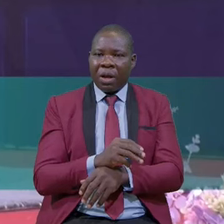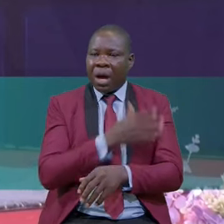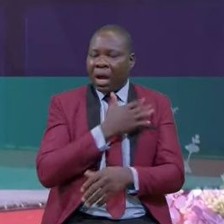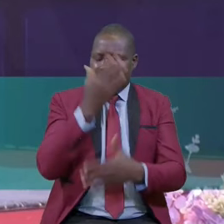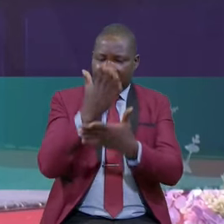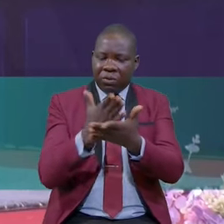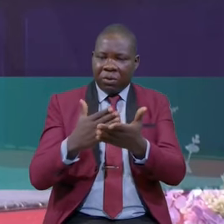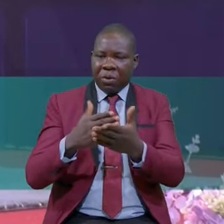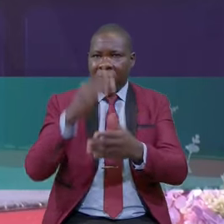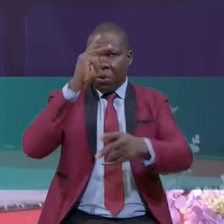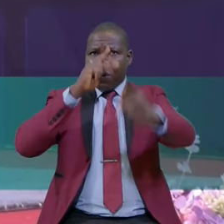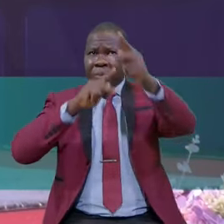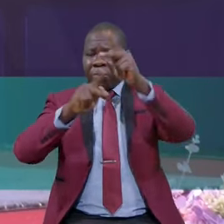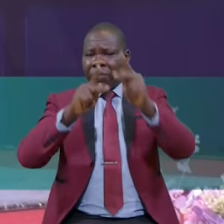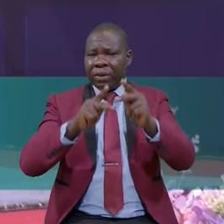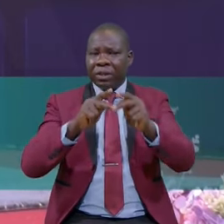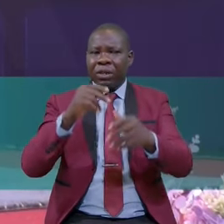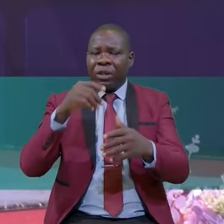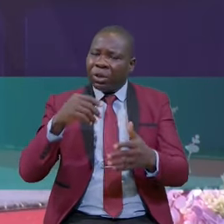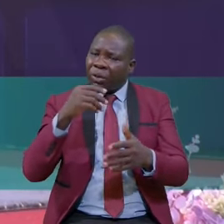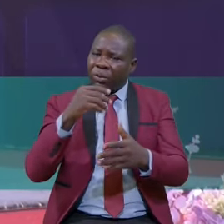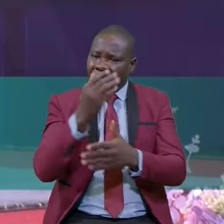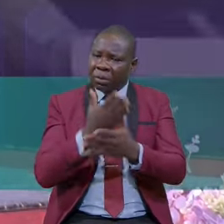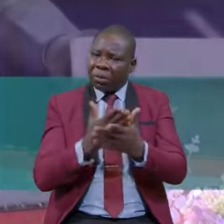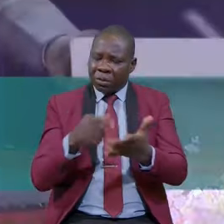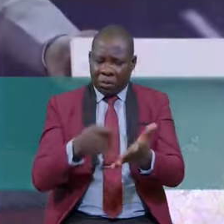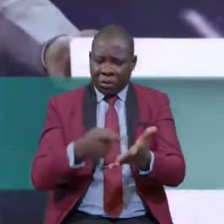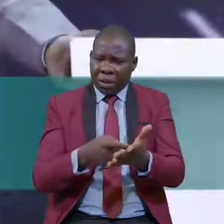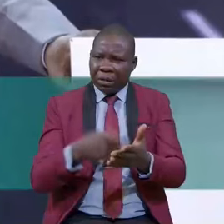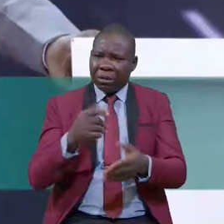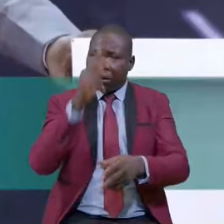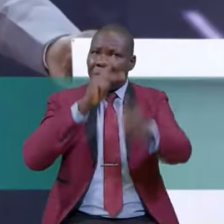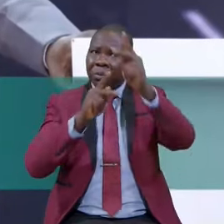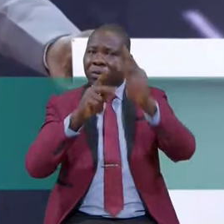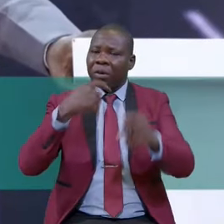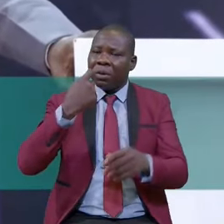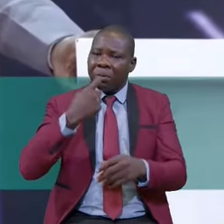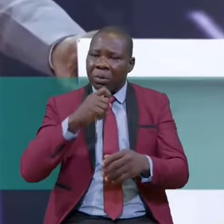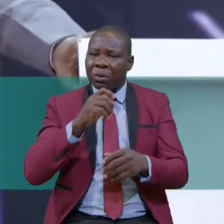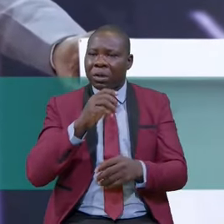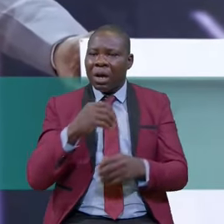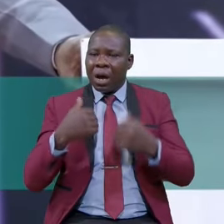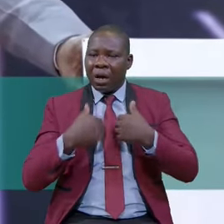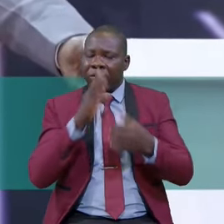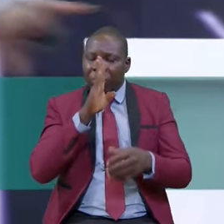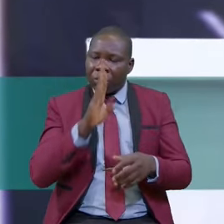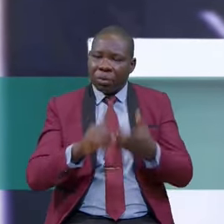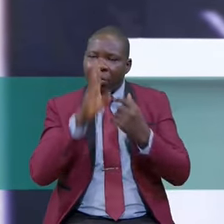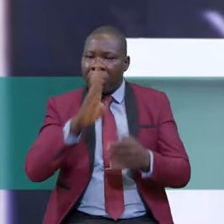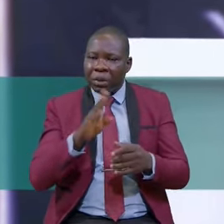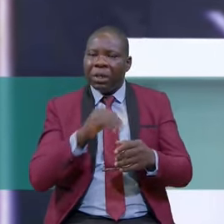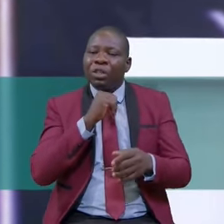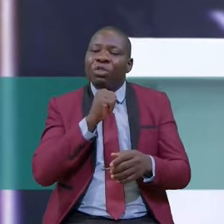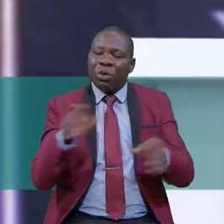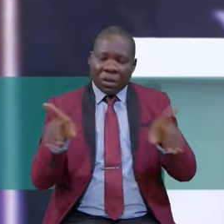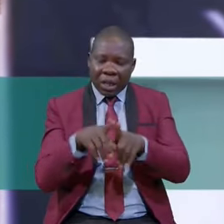savez, les prophètes que nous avons aujourd'hui, ils ne sont pas comme les prophètes que nous avions dans la parole de